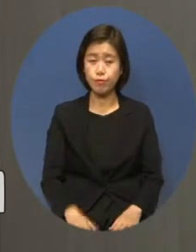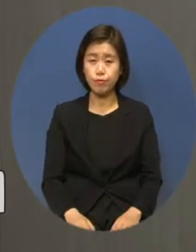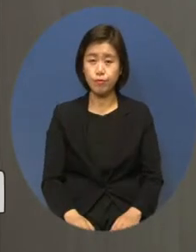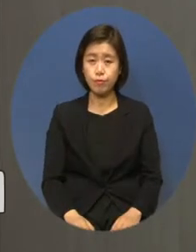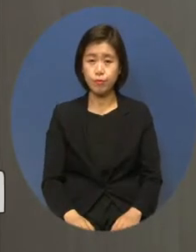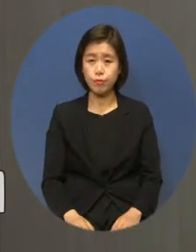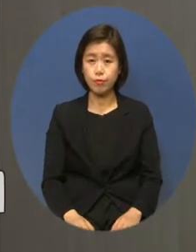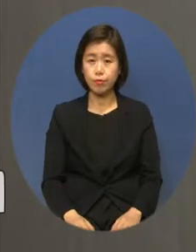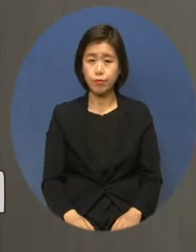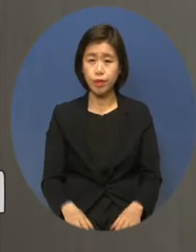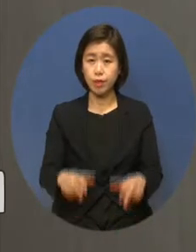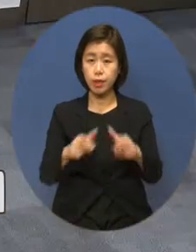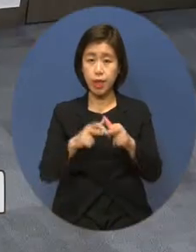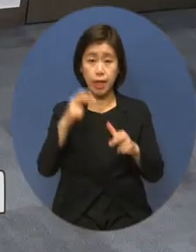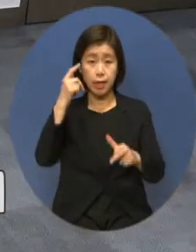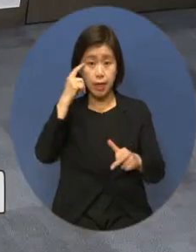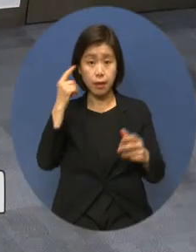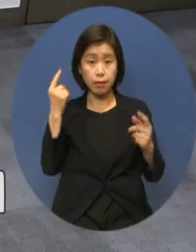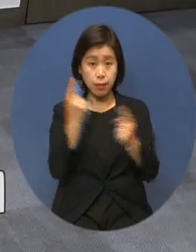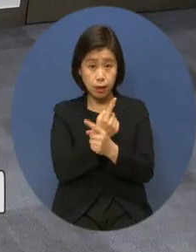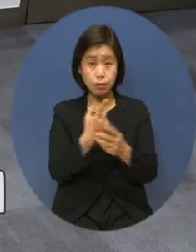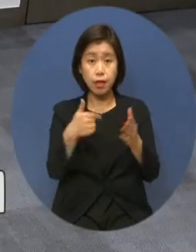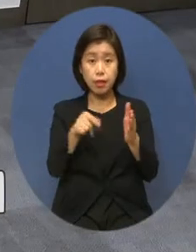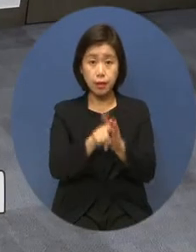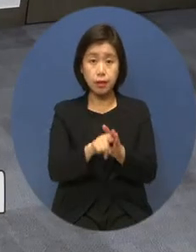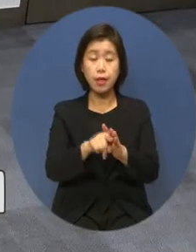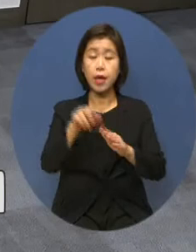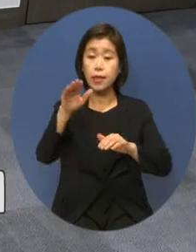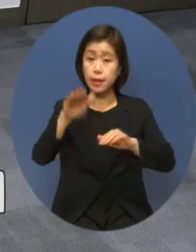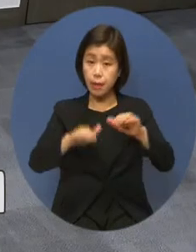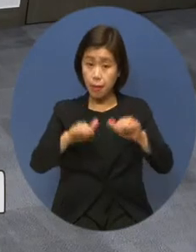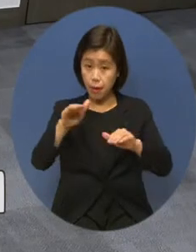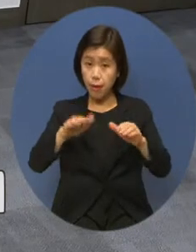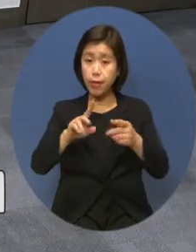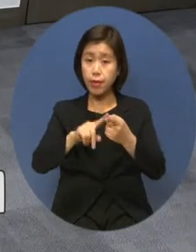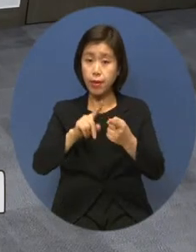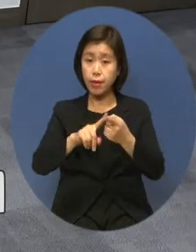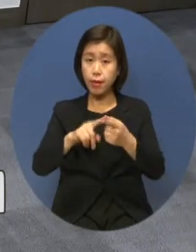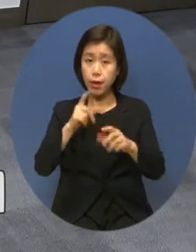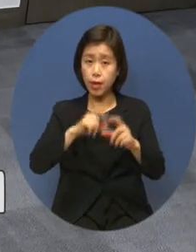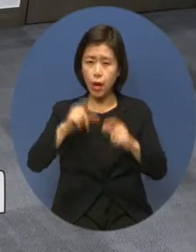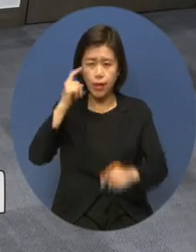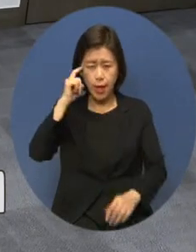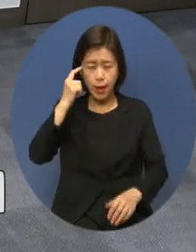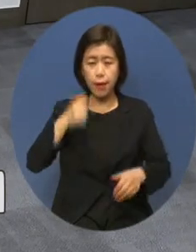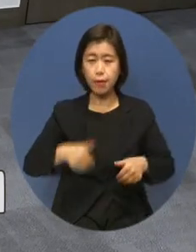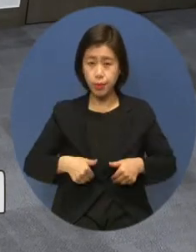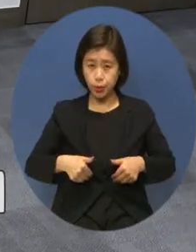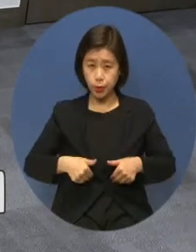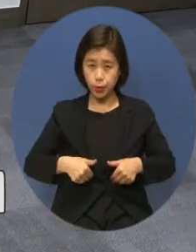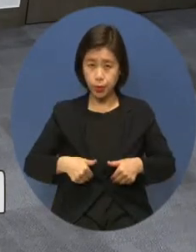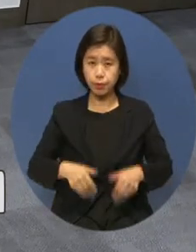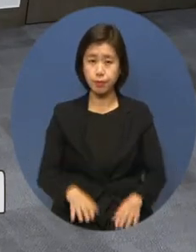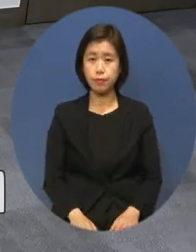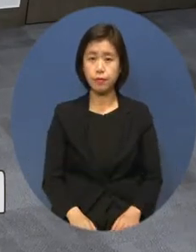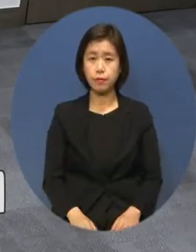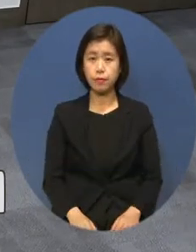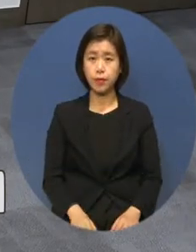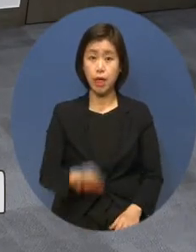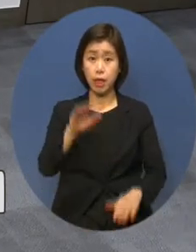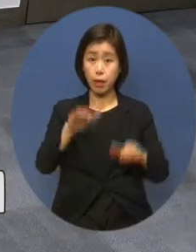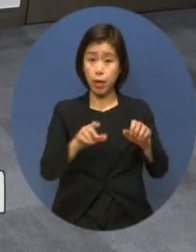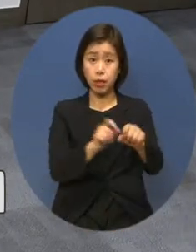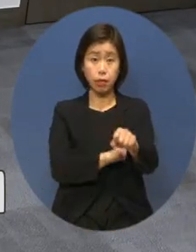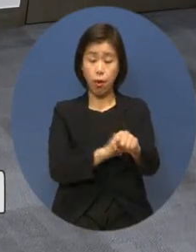이제 장애인식 개선을 위해서는 차별에 대해서 조금 더 생각을 해보고. 네, 차별이 특별한 것이 아니라는